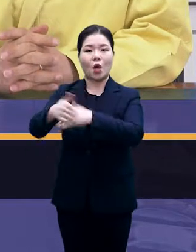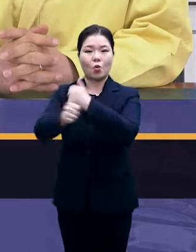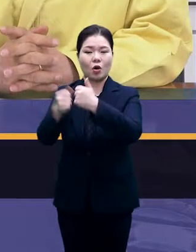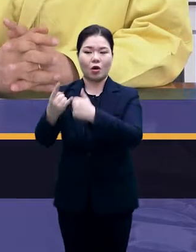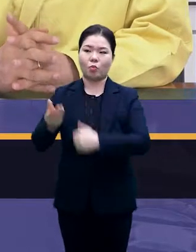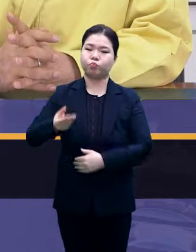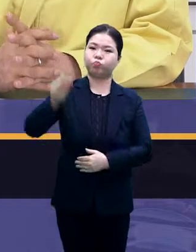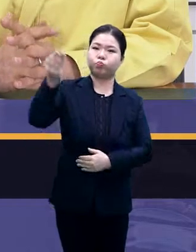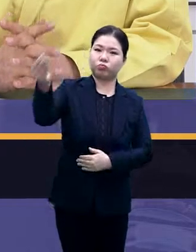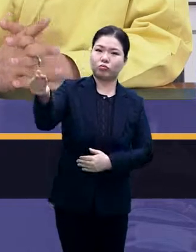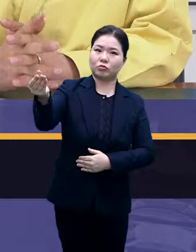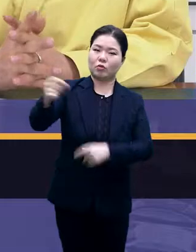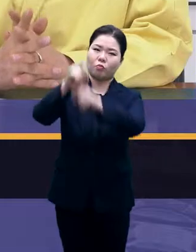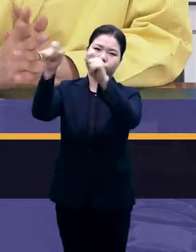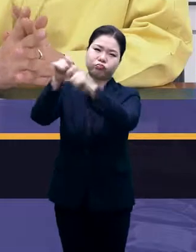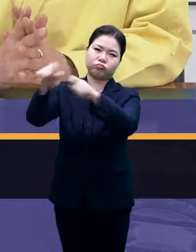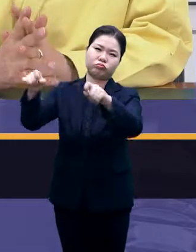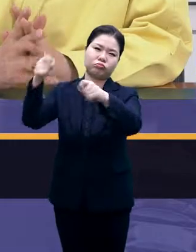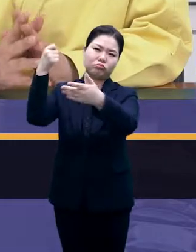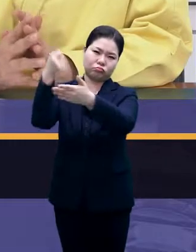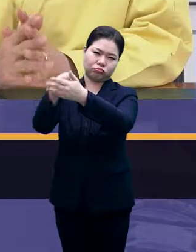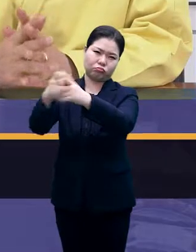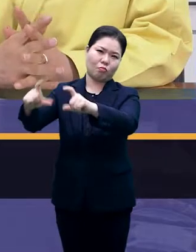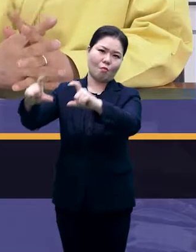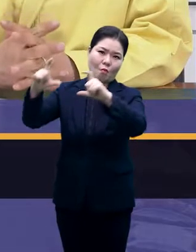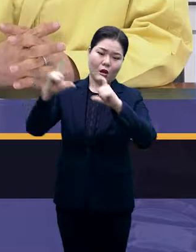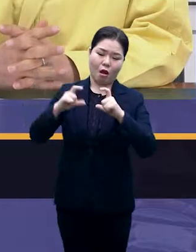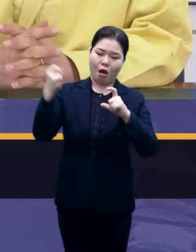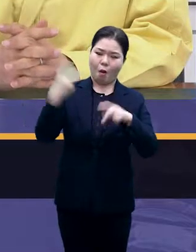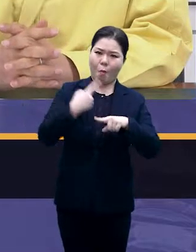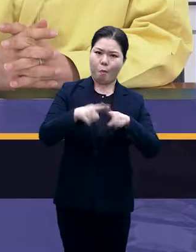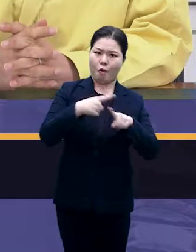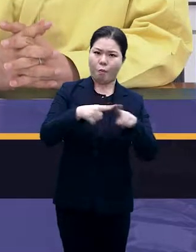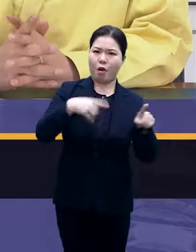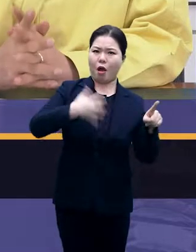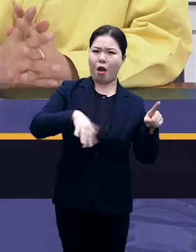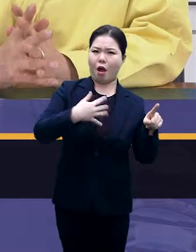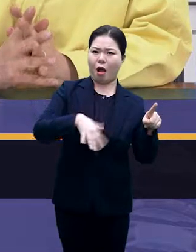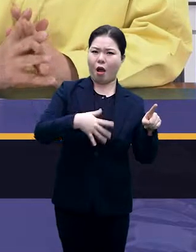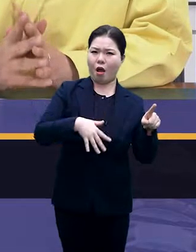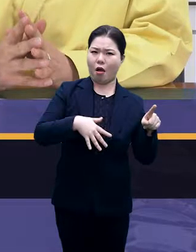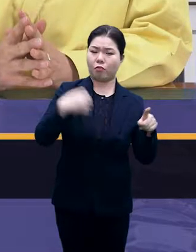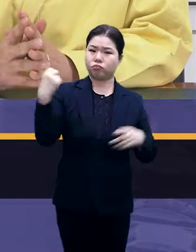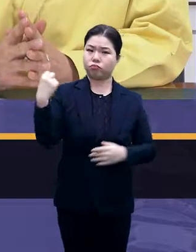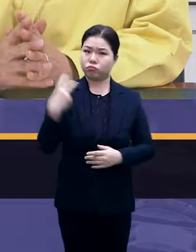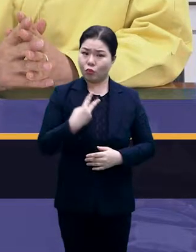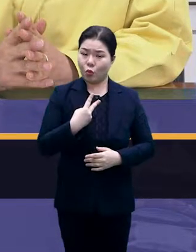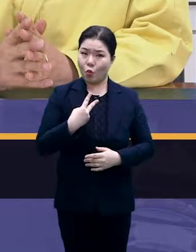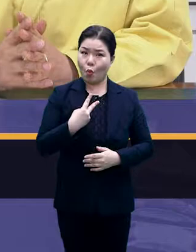제출했지만은 보류 결정을 받은 뒤 재심의를 받지 못하고 있고